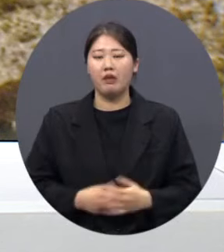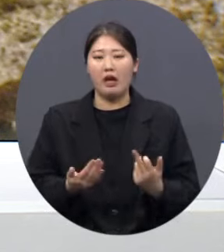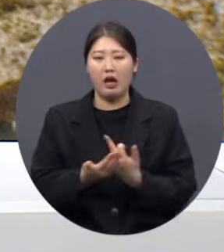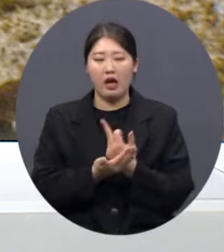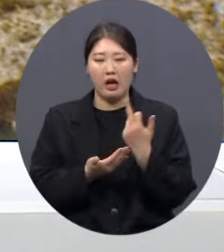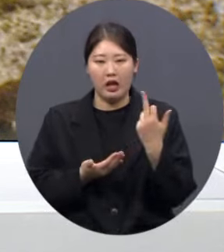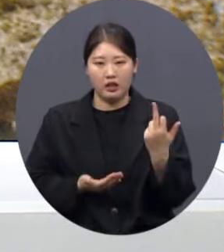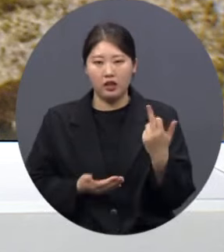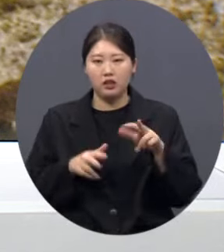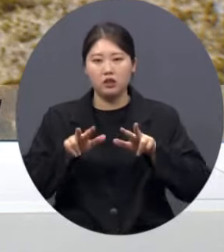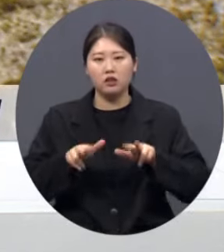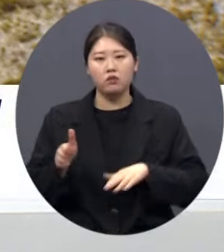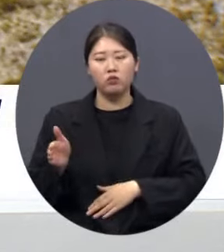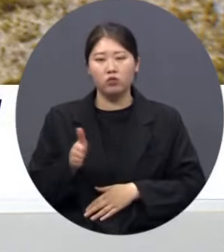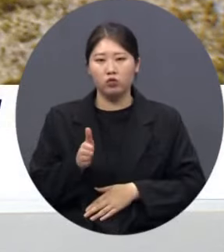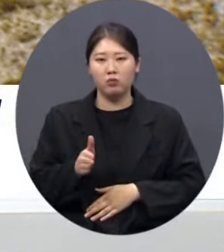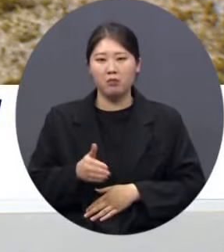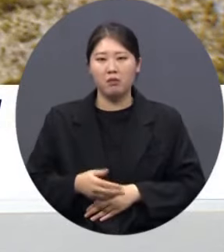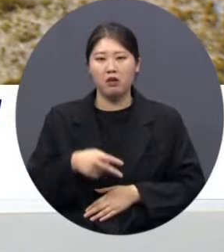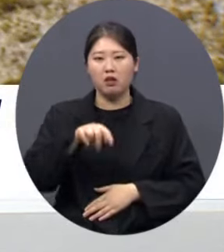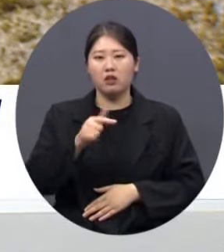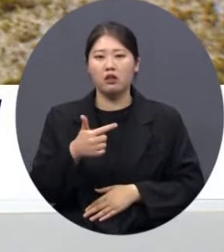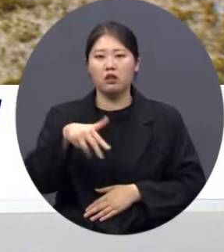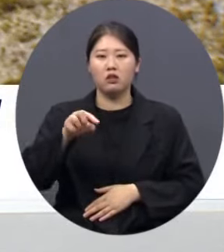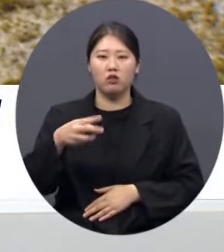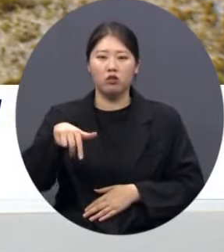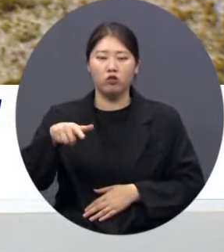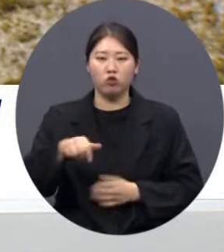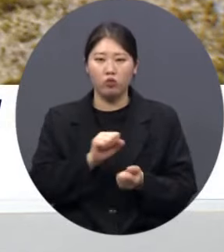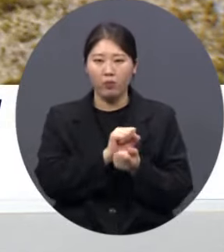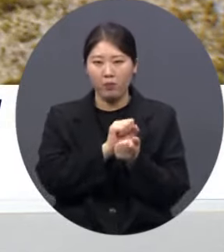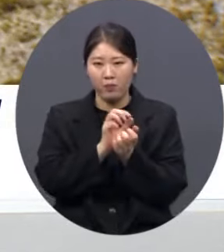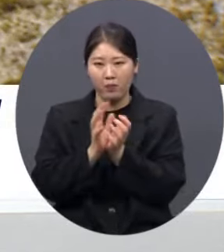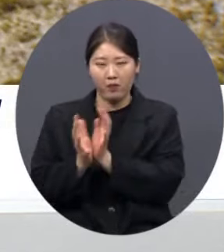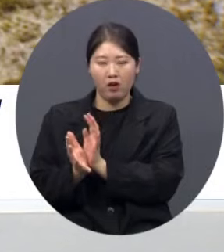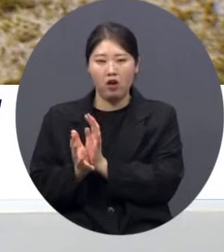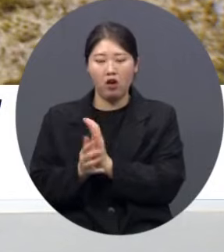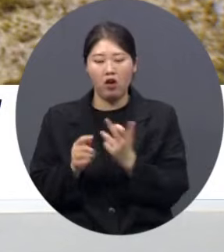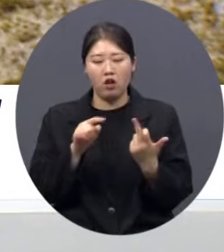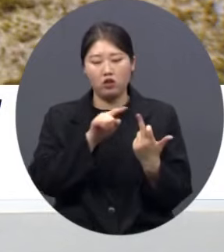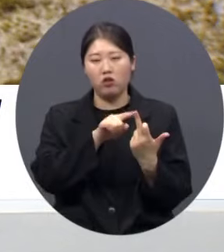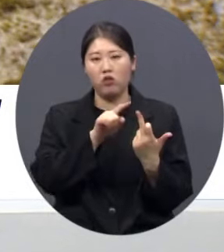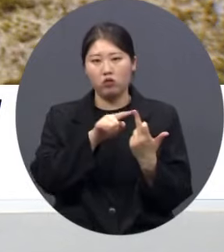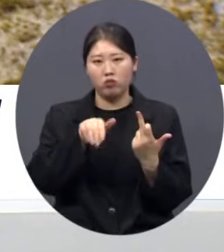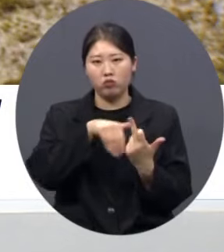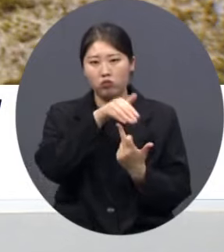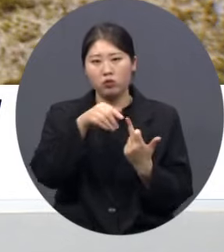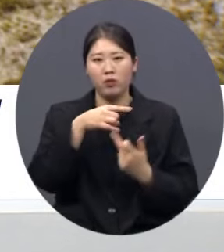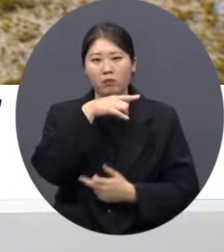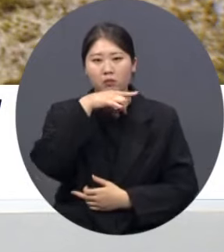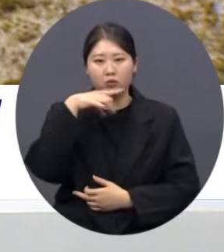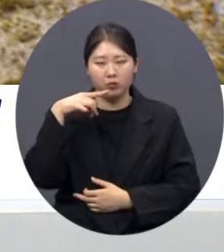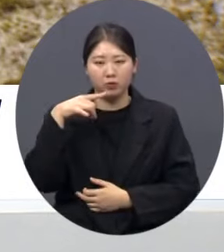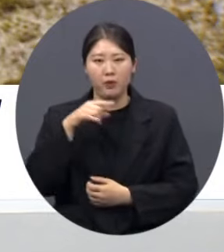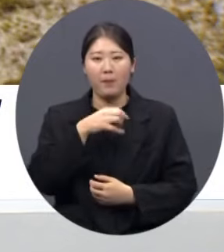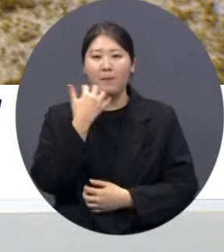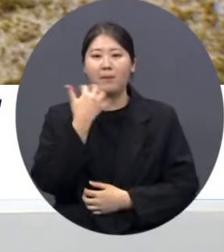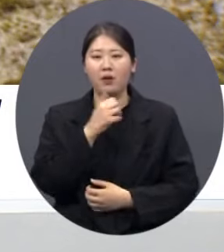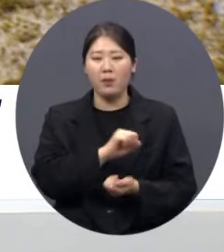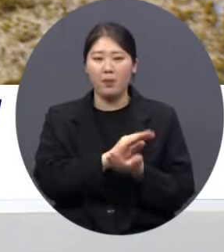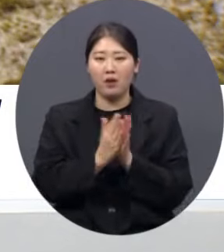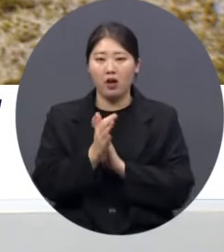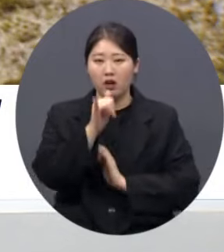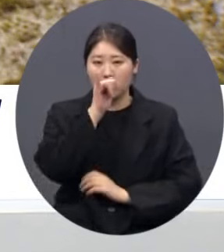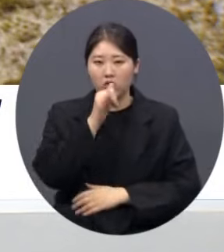한라산은 이맘때가 되면 산철 주 꽃이 만개해이 정상 부근이 분홍빛으로 물 드는데요